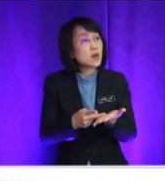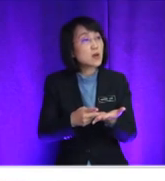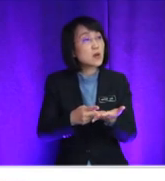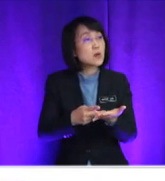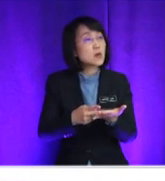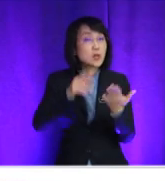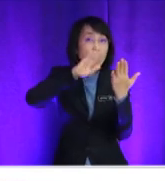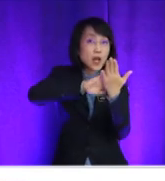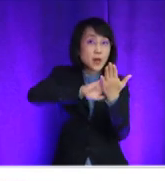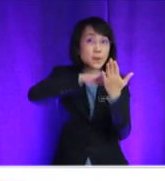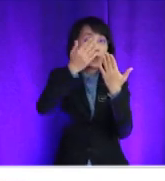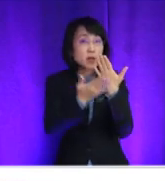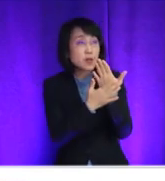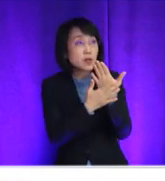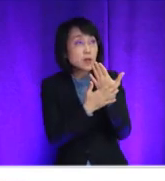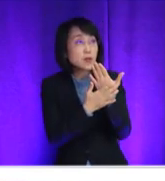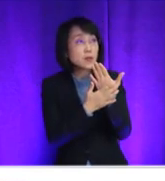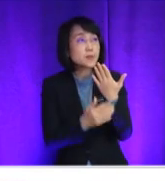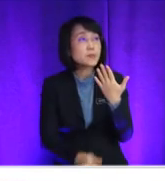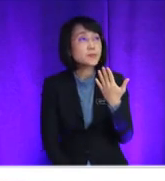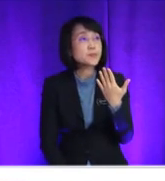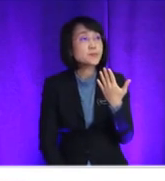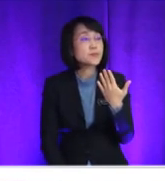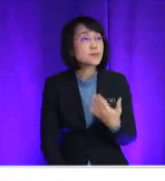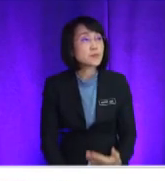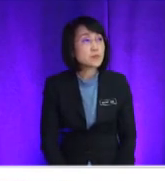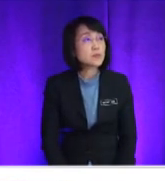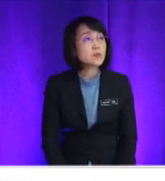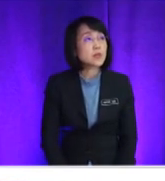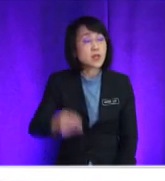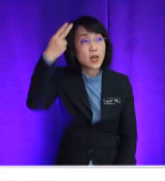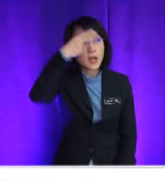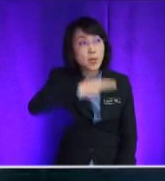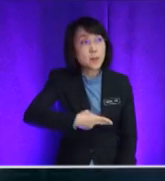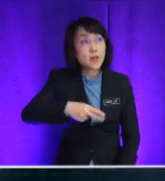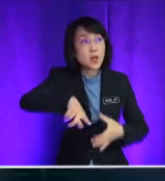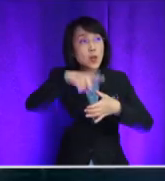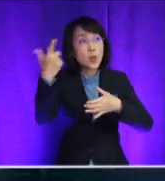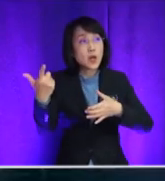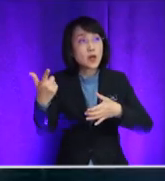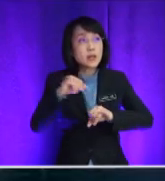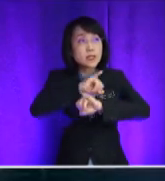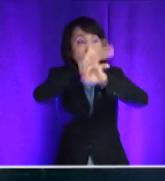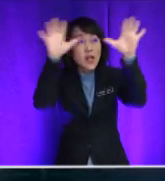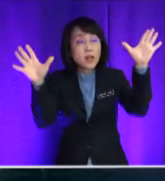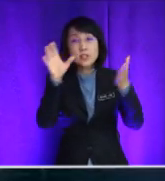kalau kita beli di hadapan tuh sebenarnya semua sebelah luar jadi dia akan nampak jelas